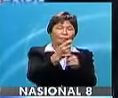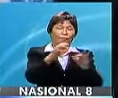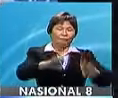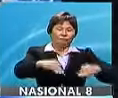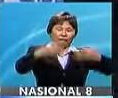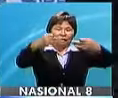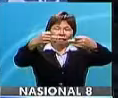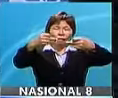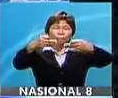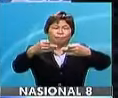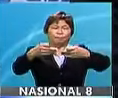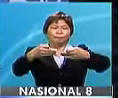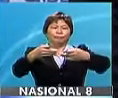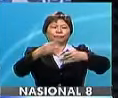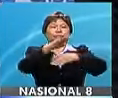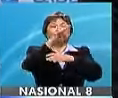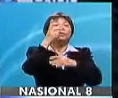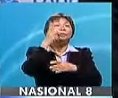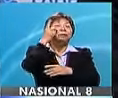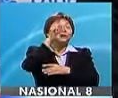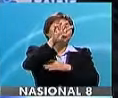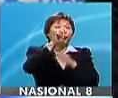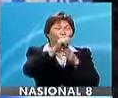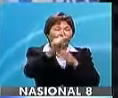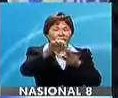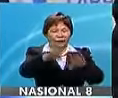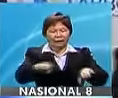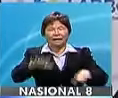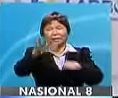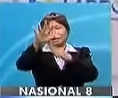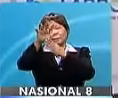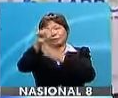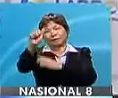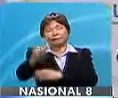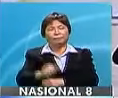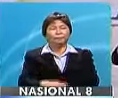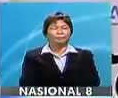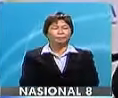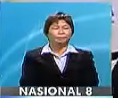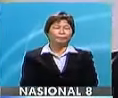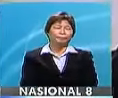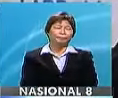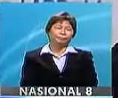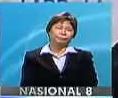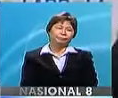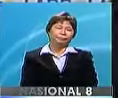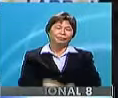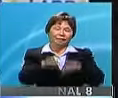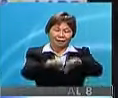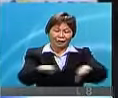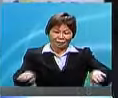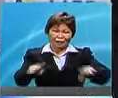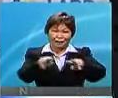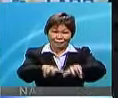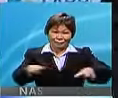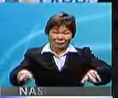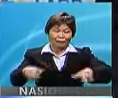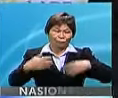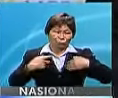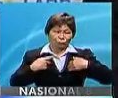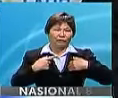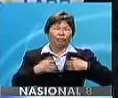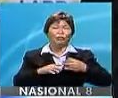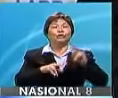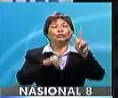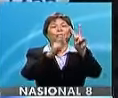final dewasa RM40, kanak-kanak RM5. So, kanak-kanak, we only have